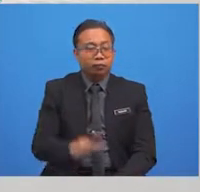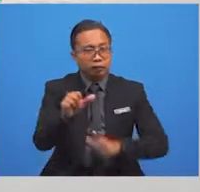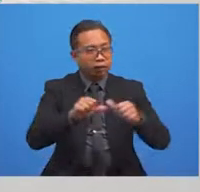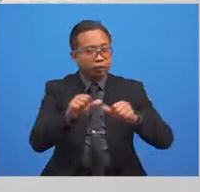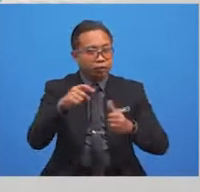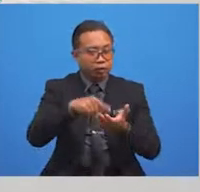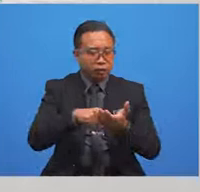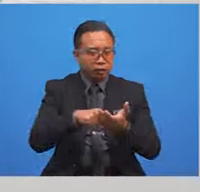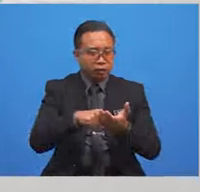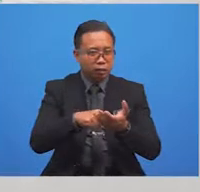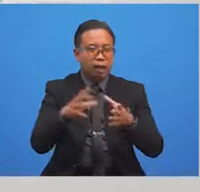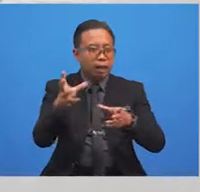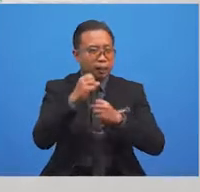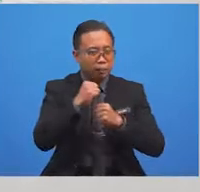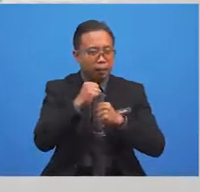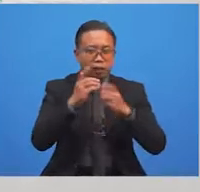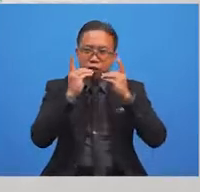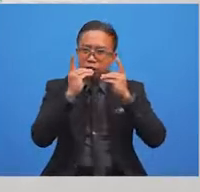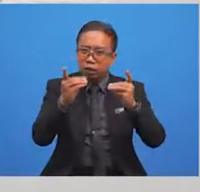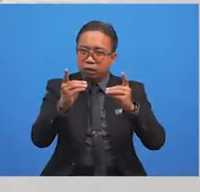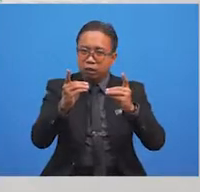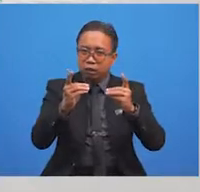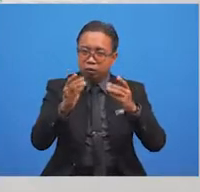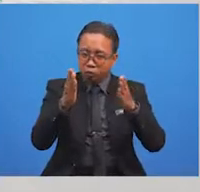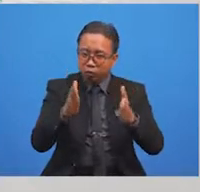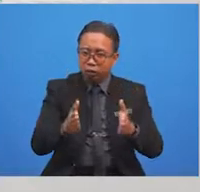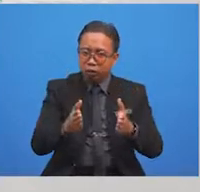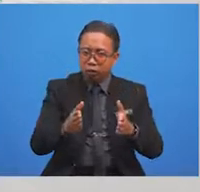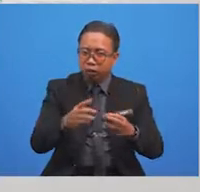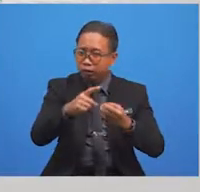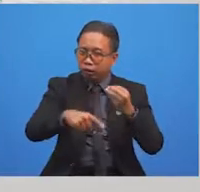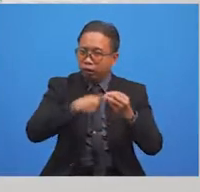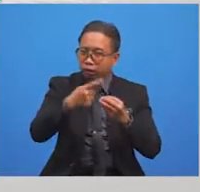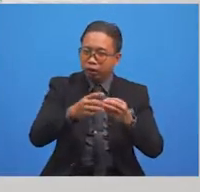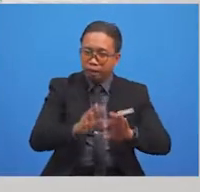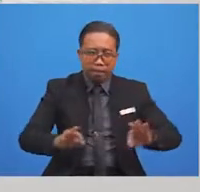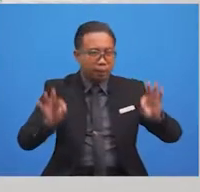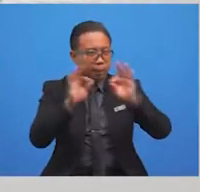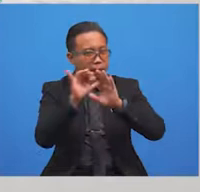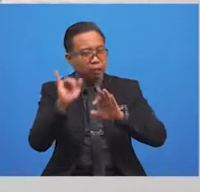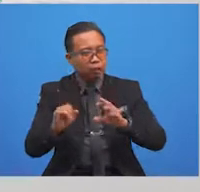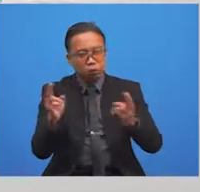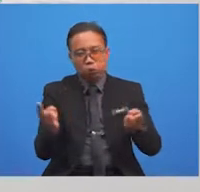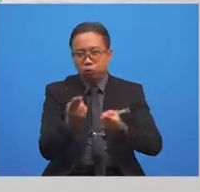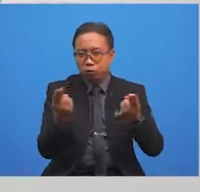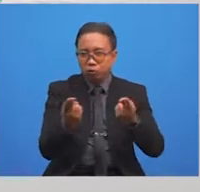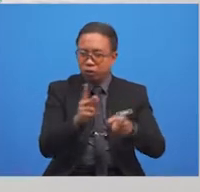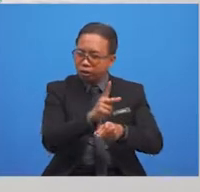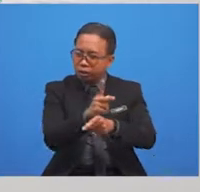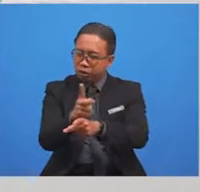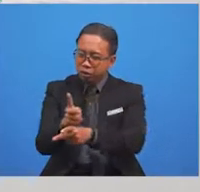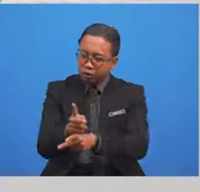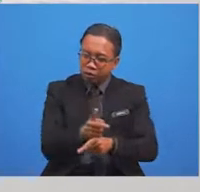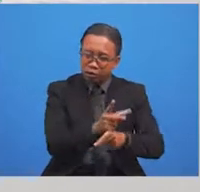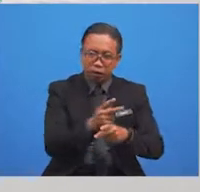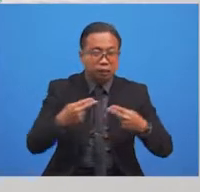Aktiviti ini pula dapat mendidik masyarakat tentang pentingnya usaha